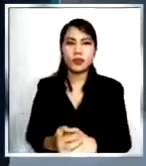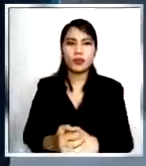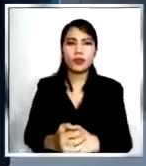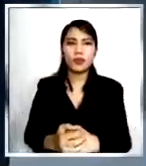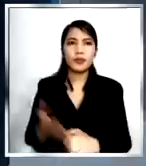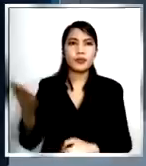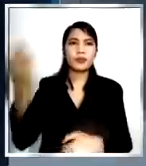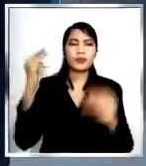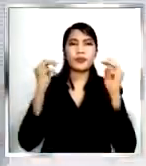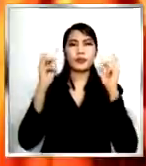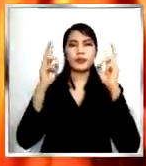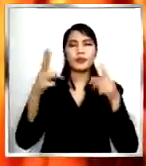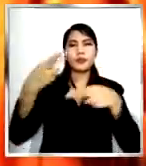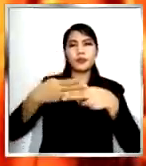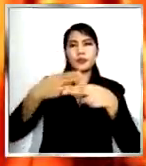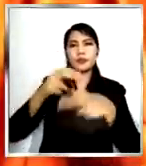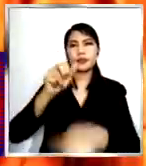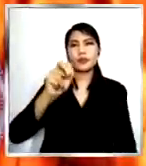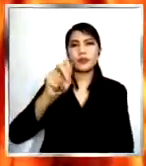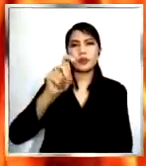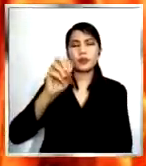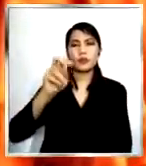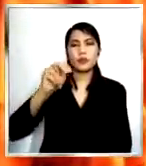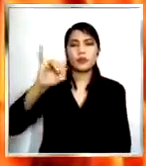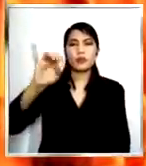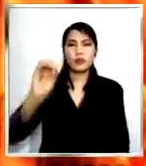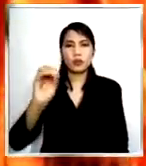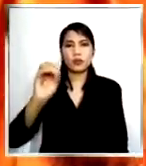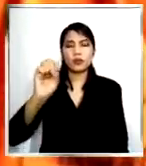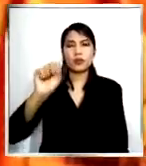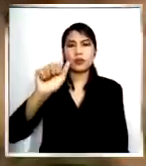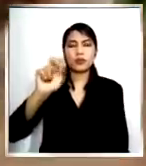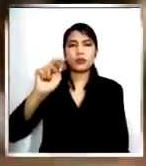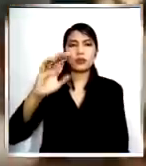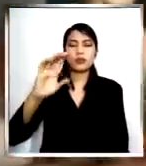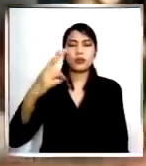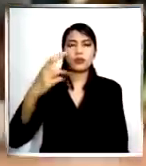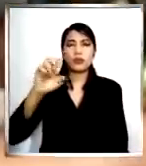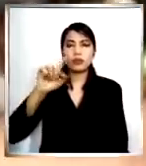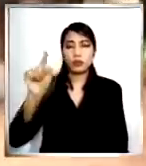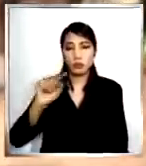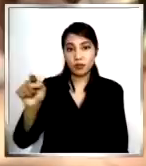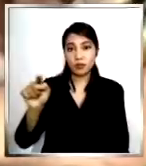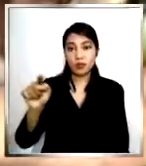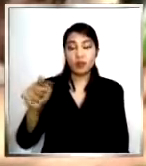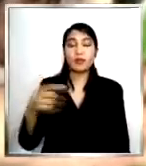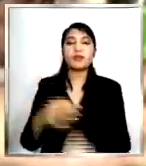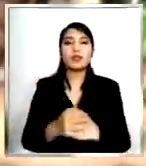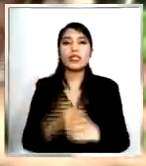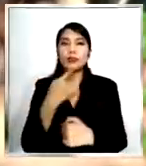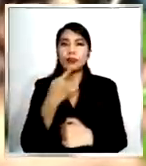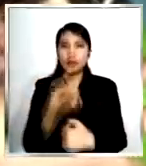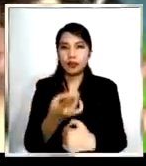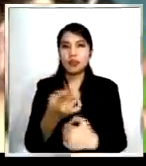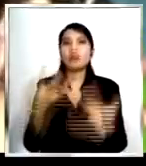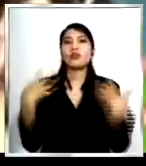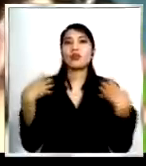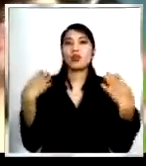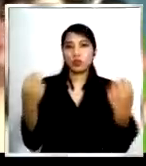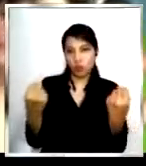Antonio Sanchez. Ayon sa New Bilibid Prison, stable ang kondisyon at malakas na si Sanchez. Hindi na raw